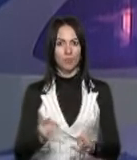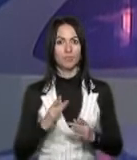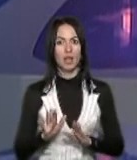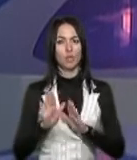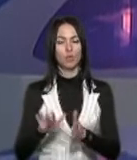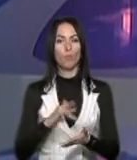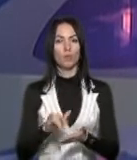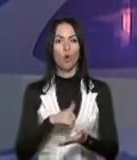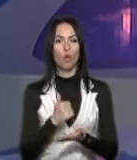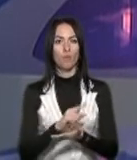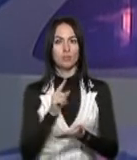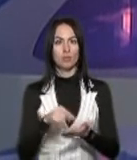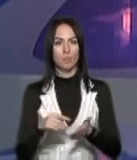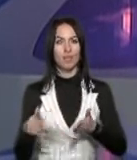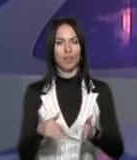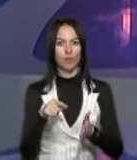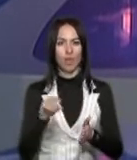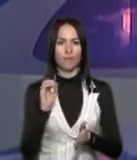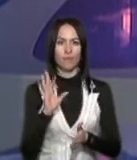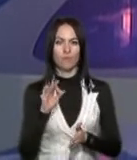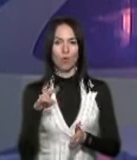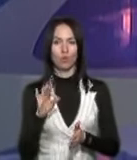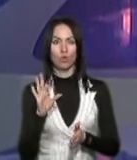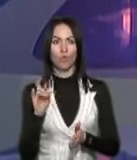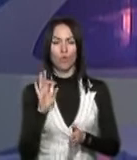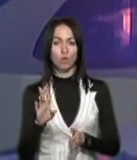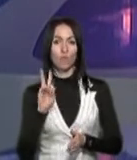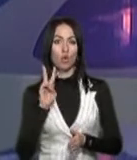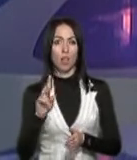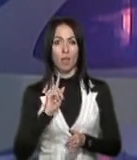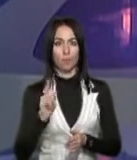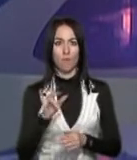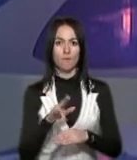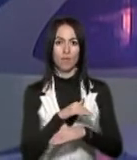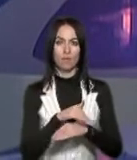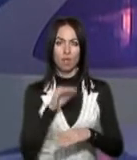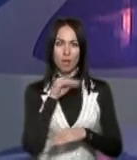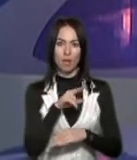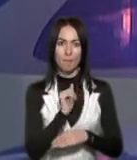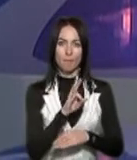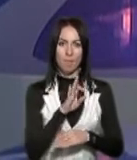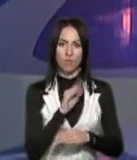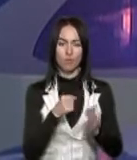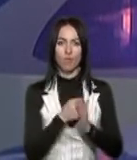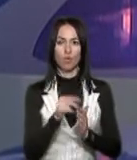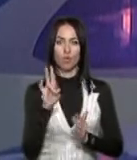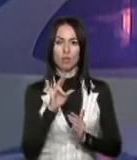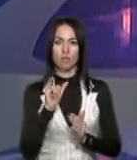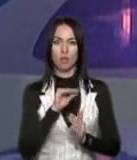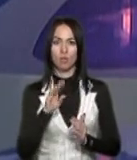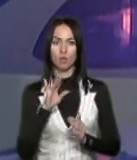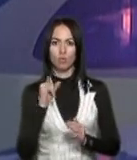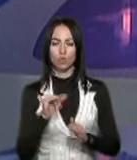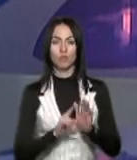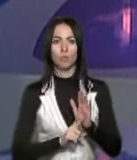заступник міського голови з питань інфраструктури Євген Водовозов. Тролейбусну лінію від вулиці Академіка Павлова до Наталії Ужвій почали